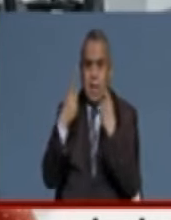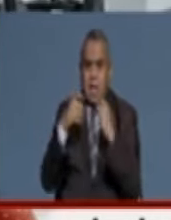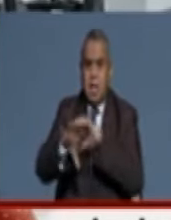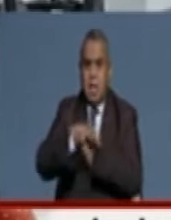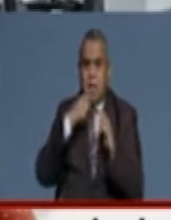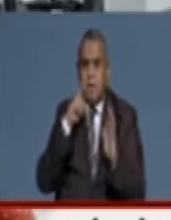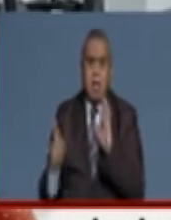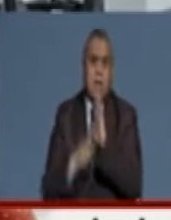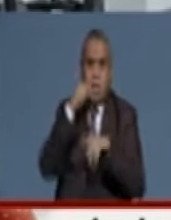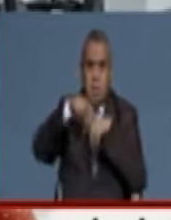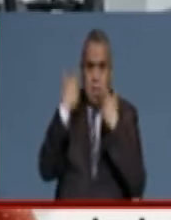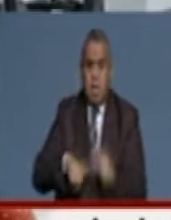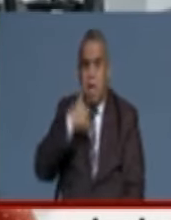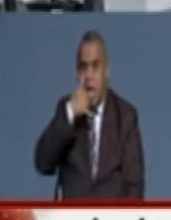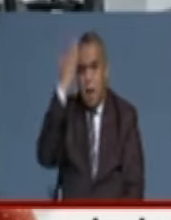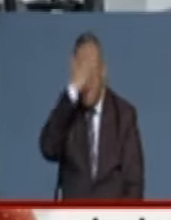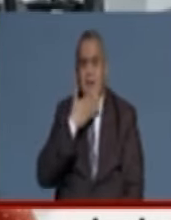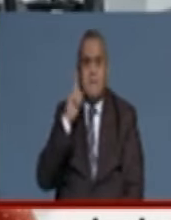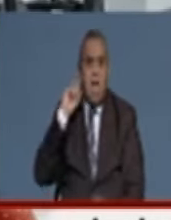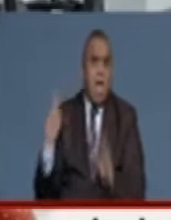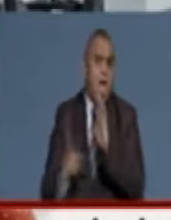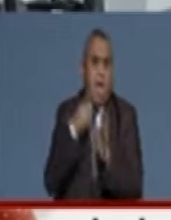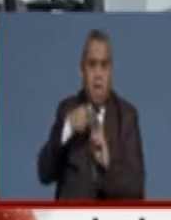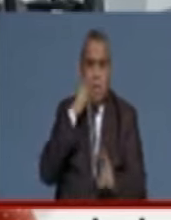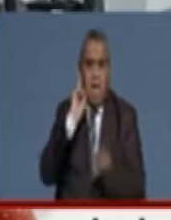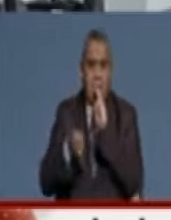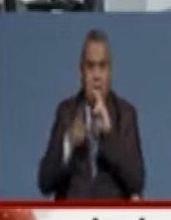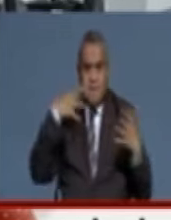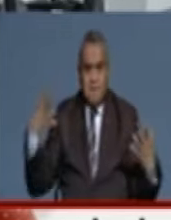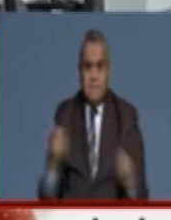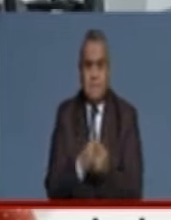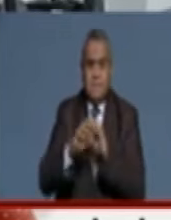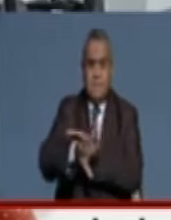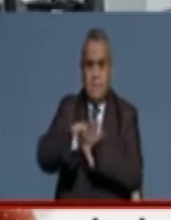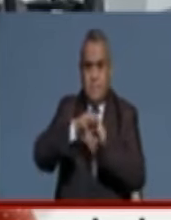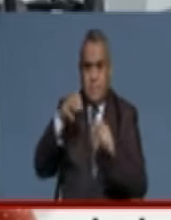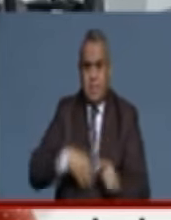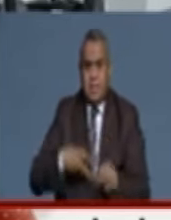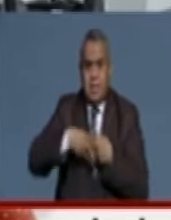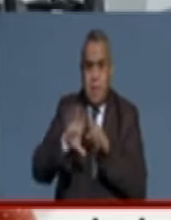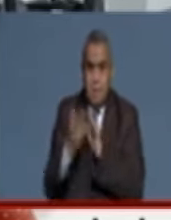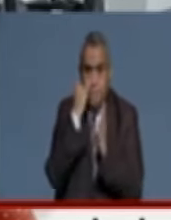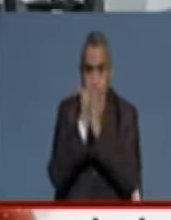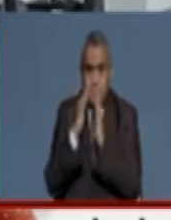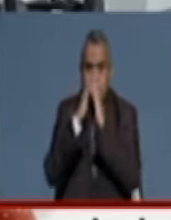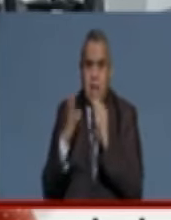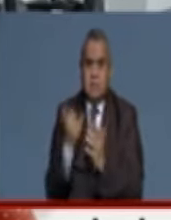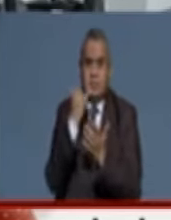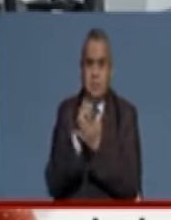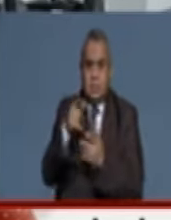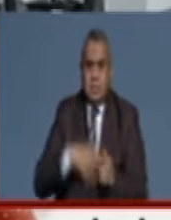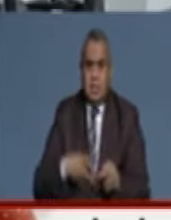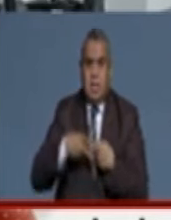في الشرق الأوسط وأفريقيا. النهارده بنحتفل مع سيادتك بإنتاج أول محرك مصري. المصنع على